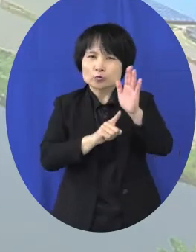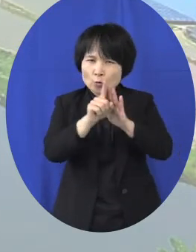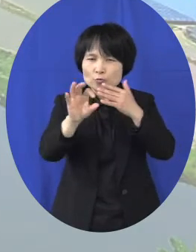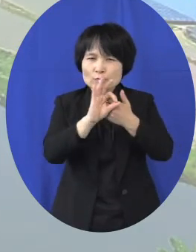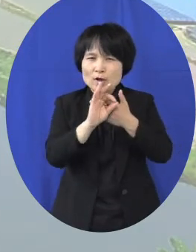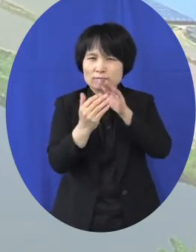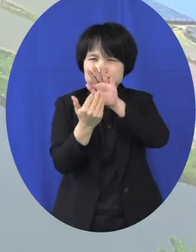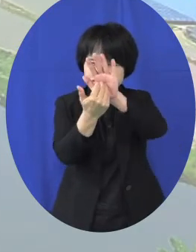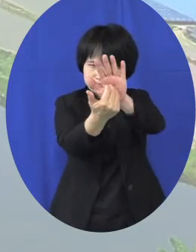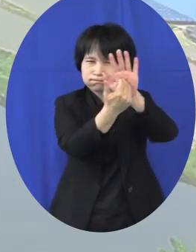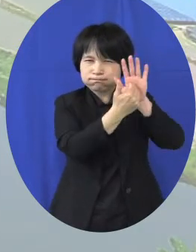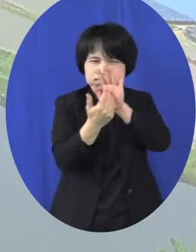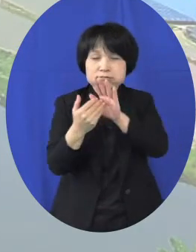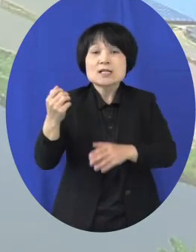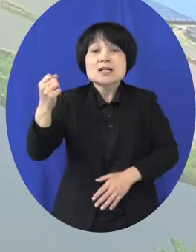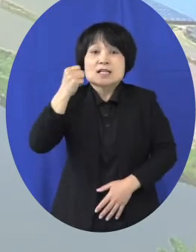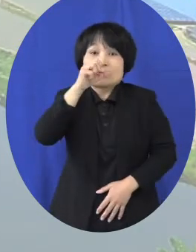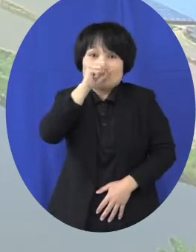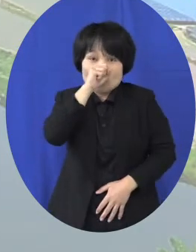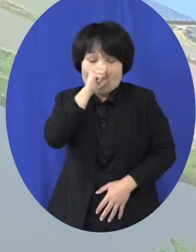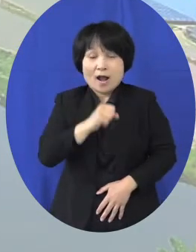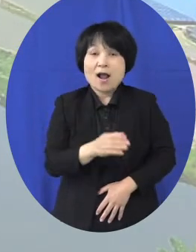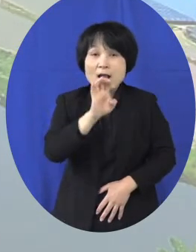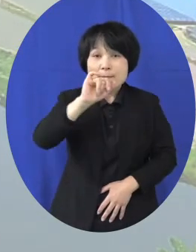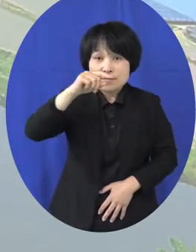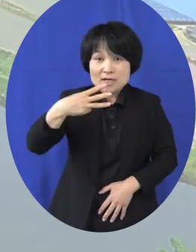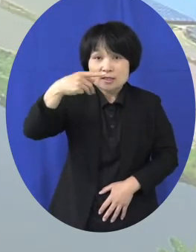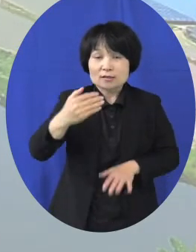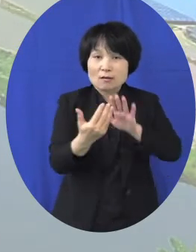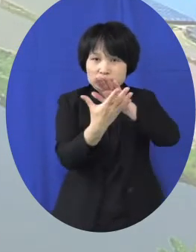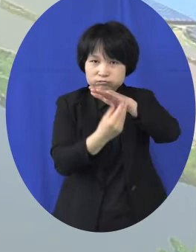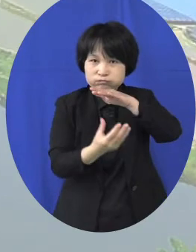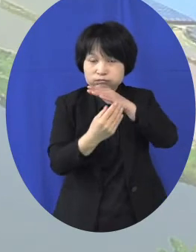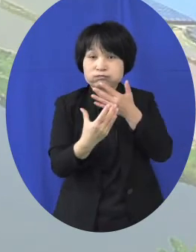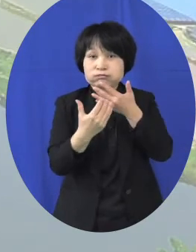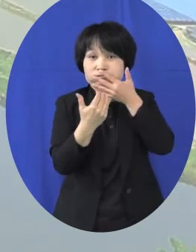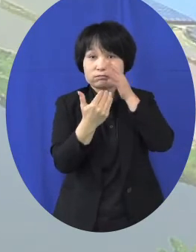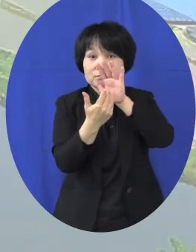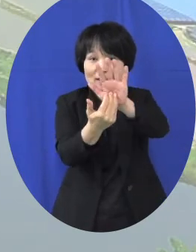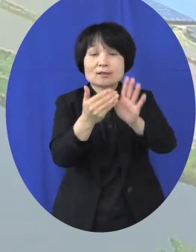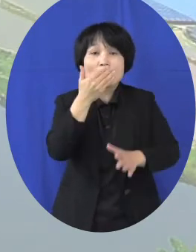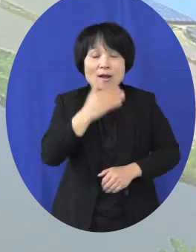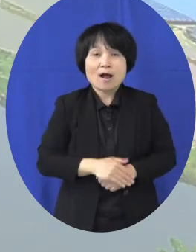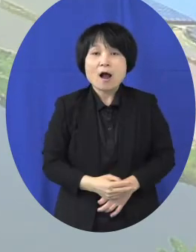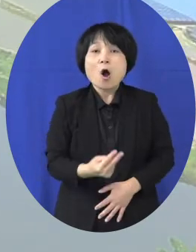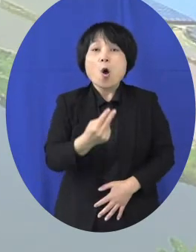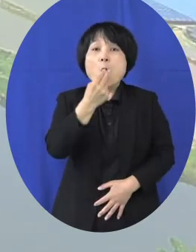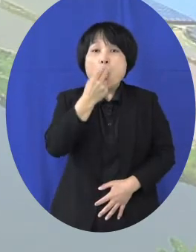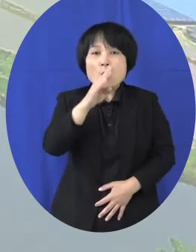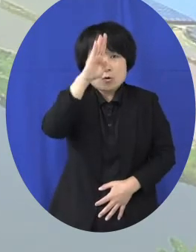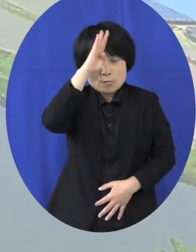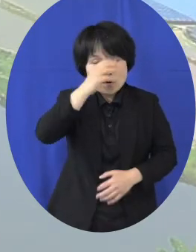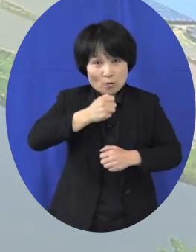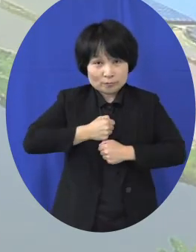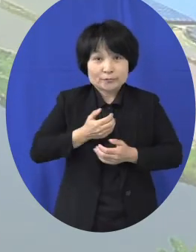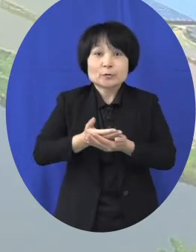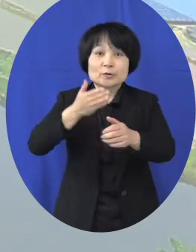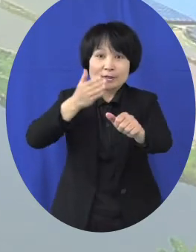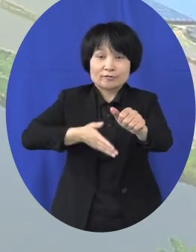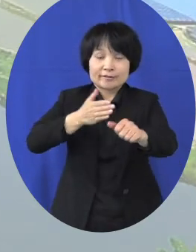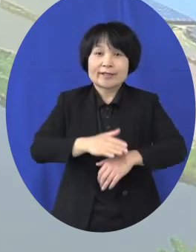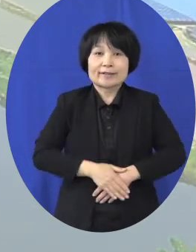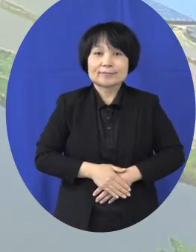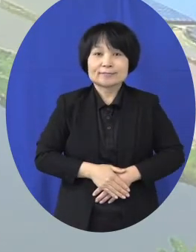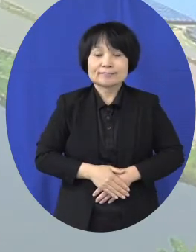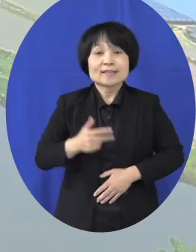높다는 코리아 필터의 약자입니다. 호흡기 건강관리 유의하시면서 즐거운 한 주 보내시기 바랍니다.